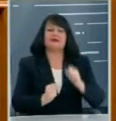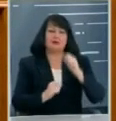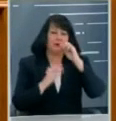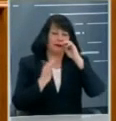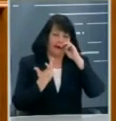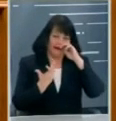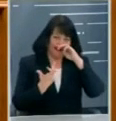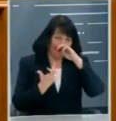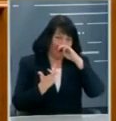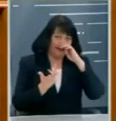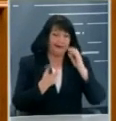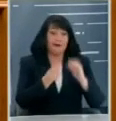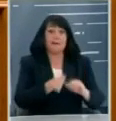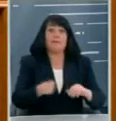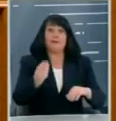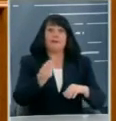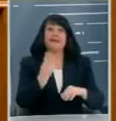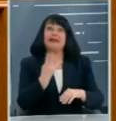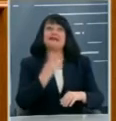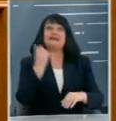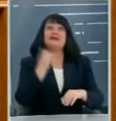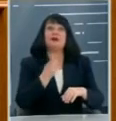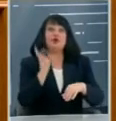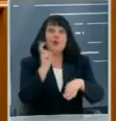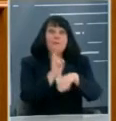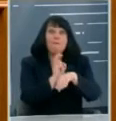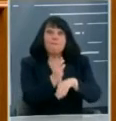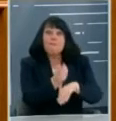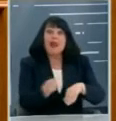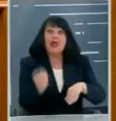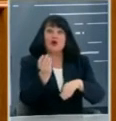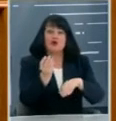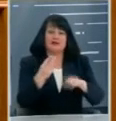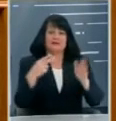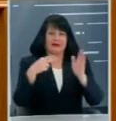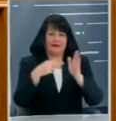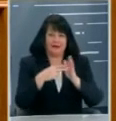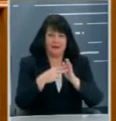προέβλεπε πλεόνασμα 4% για την περίοδο